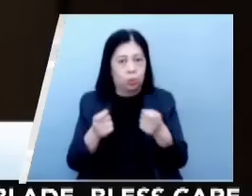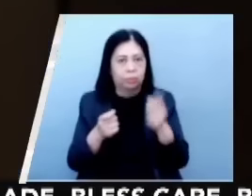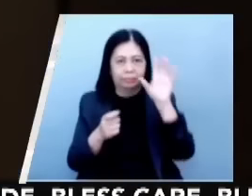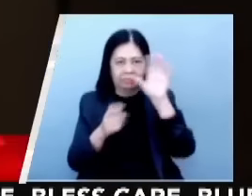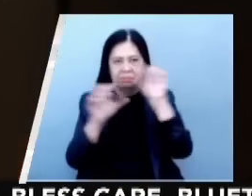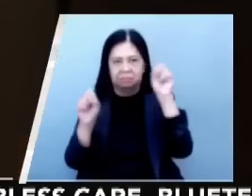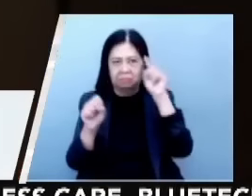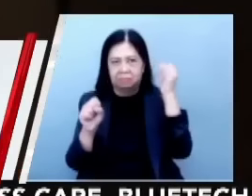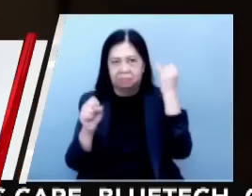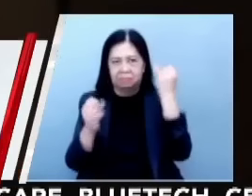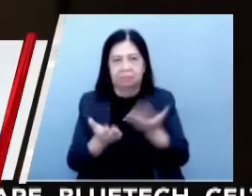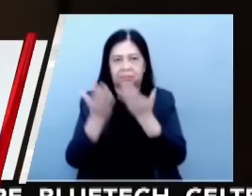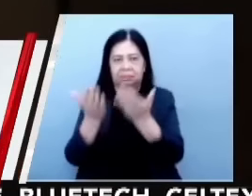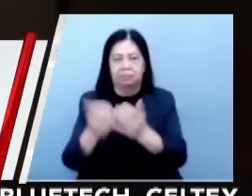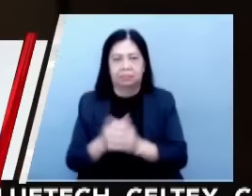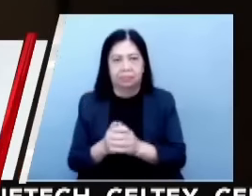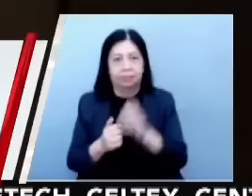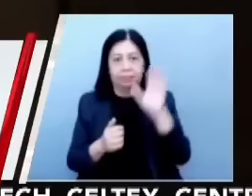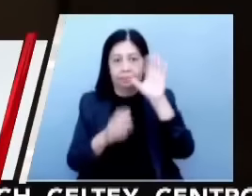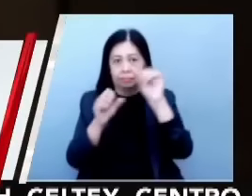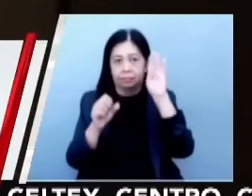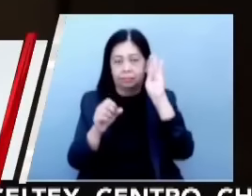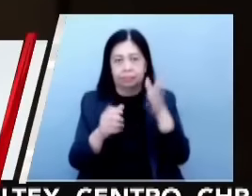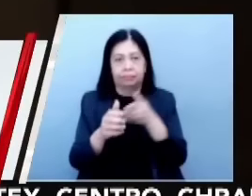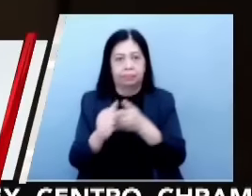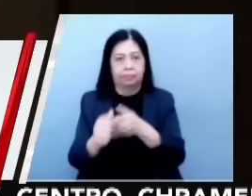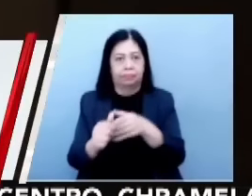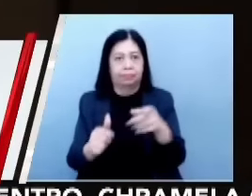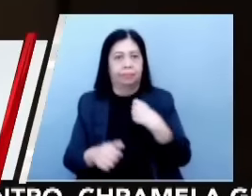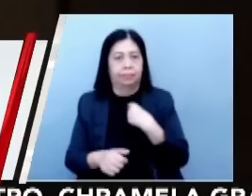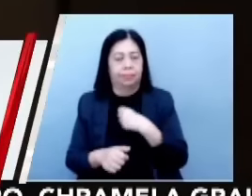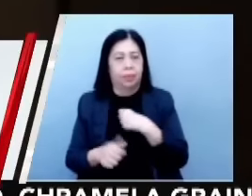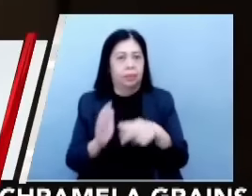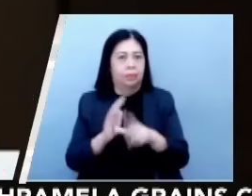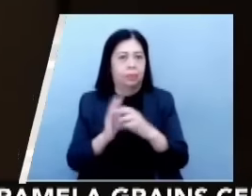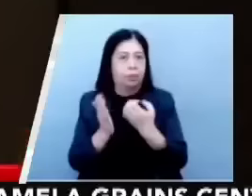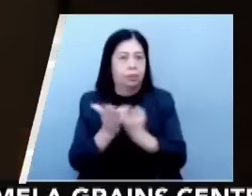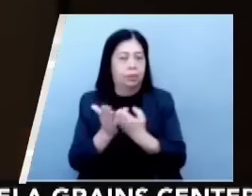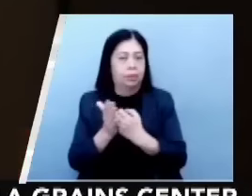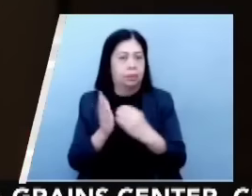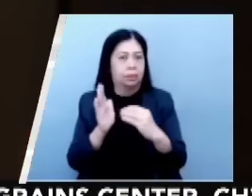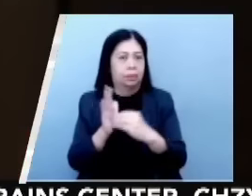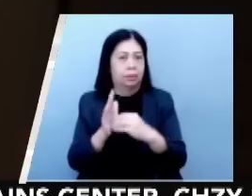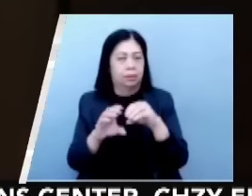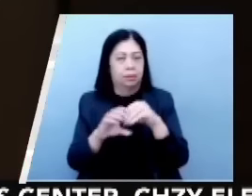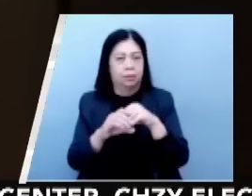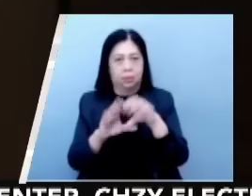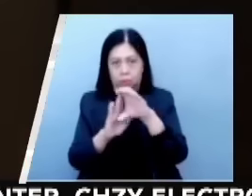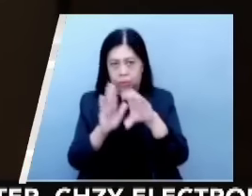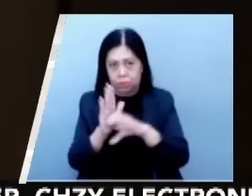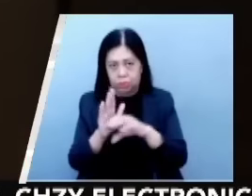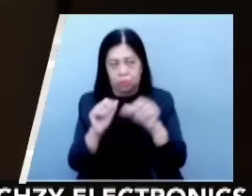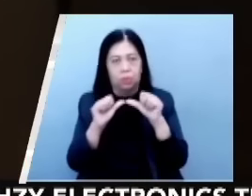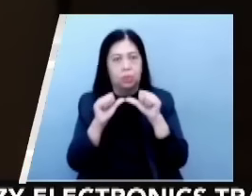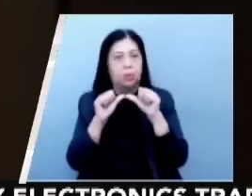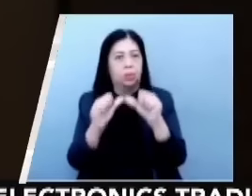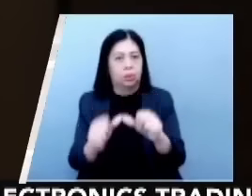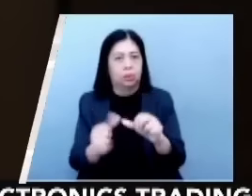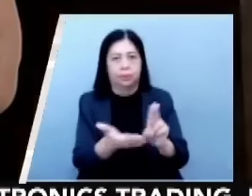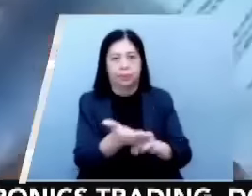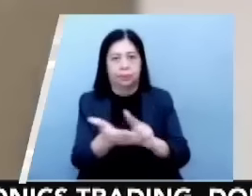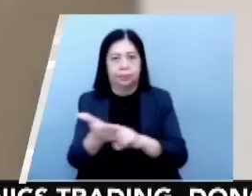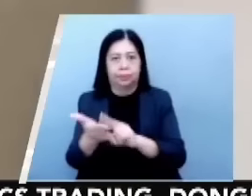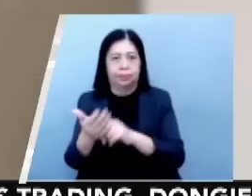ng Pangulo na pangunahan ng Senado ang pag-review sa economic provisions ng Konstitusyon, tuloy ang signature campaign ng isang